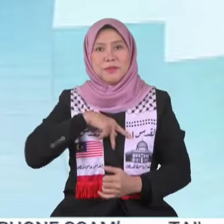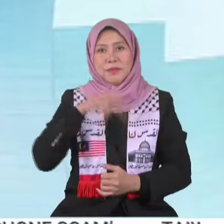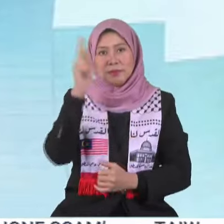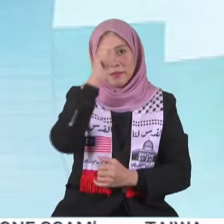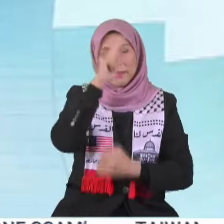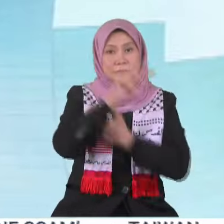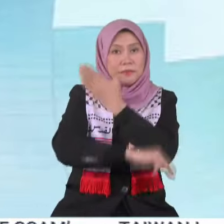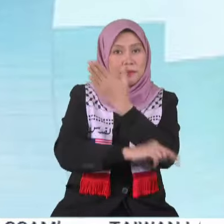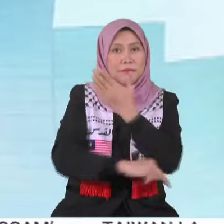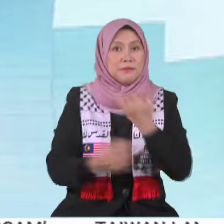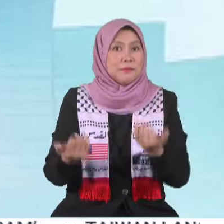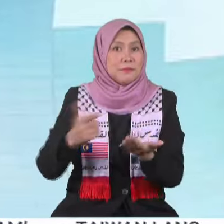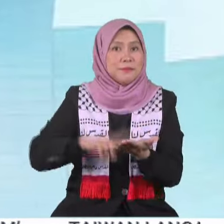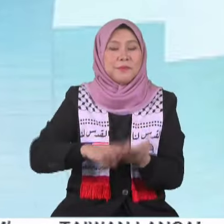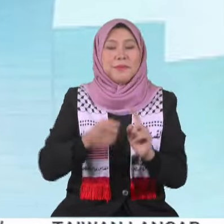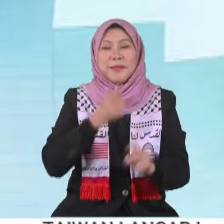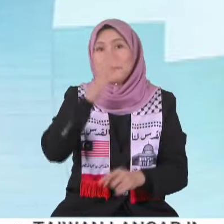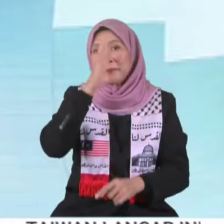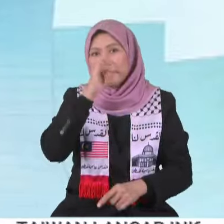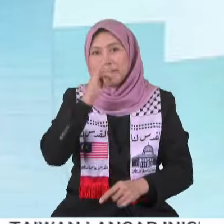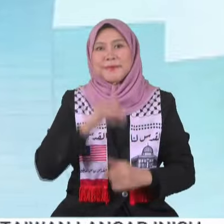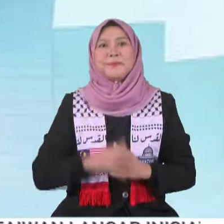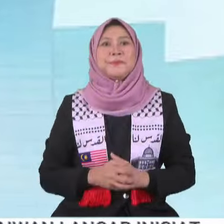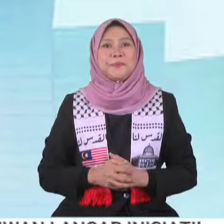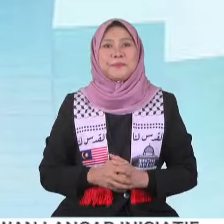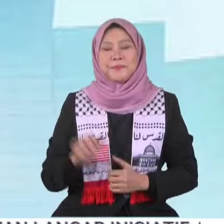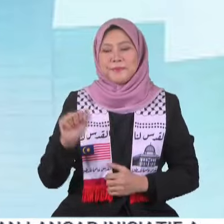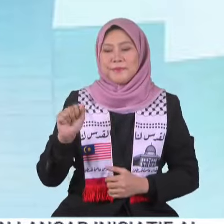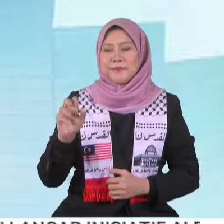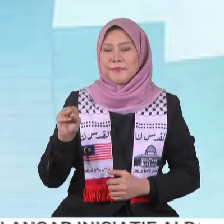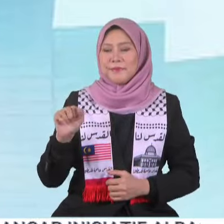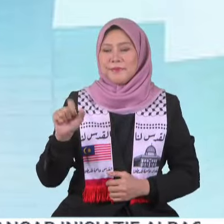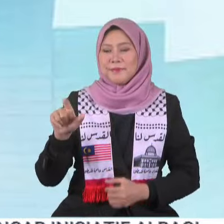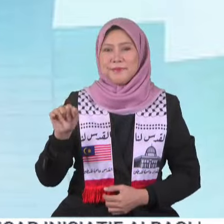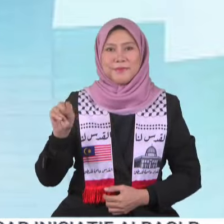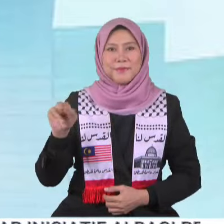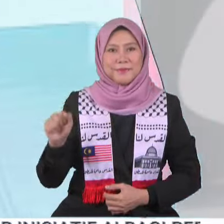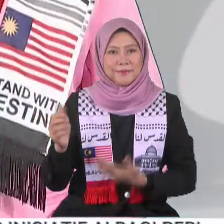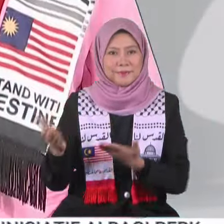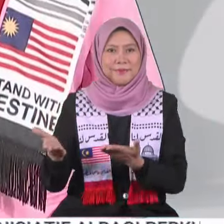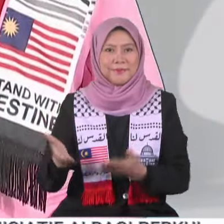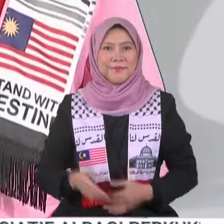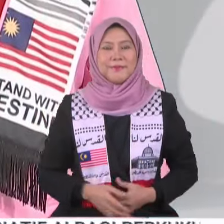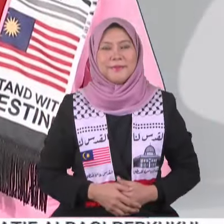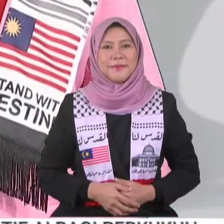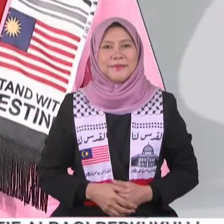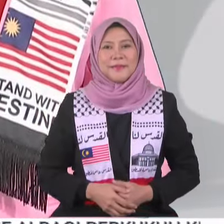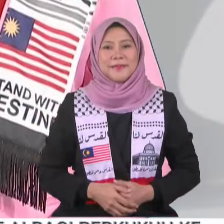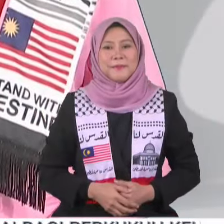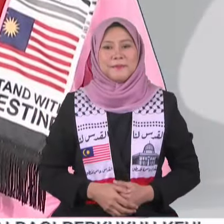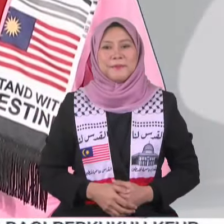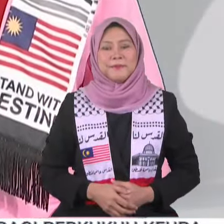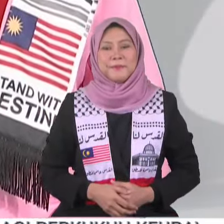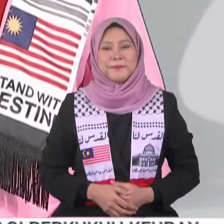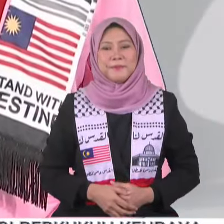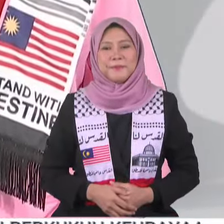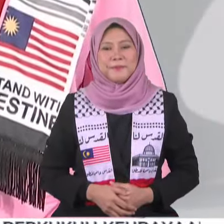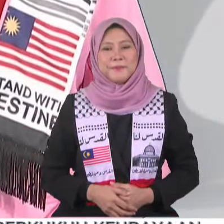Itu antara paparan berita dari Melaka. Bersama rakan penyampai Nur Amalina Abdul Halim. Silakan, Amalina.